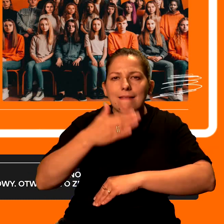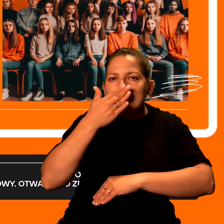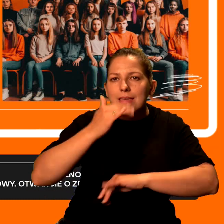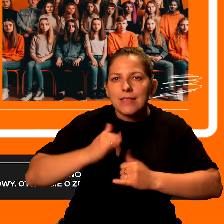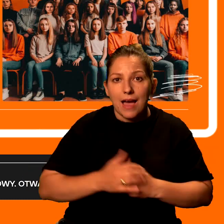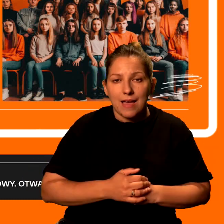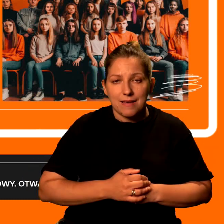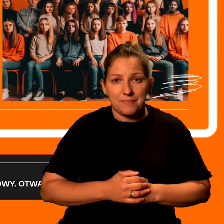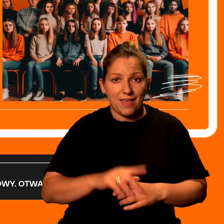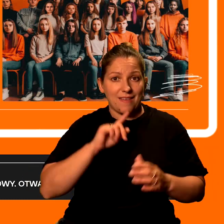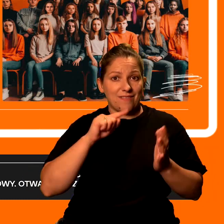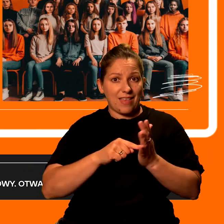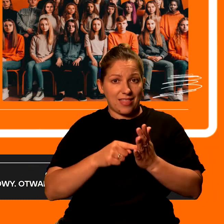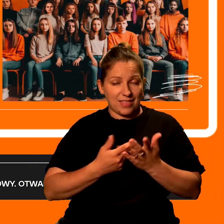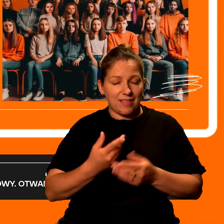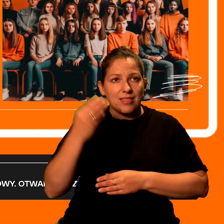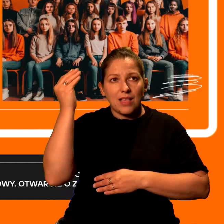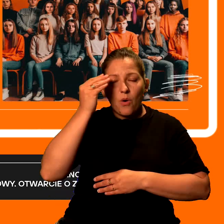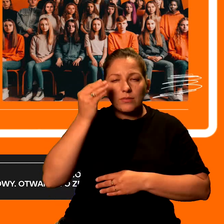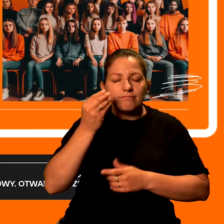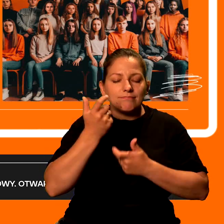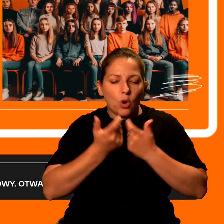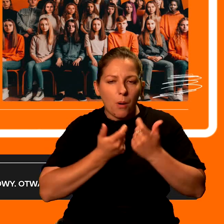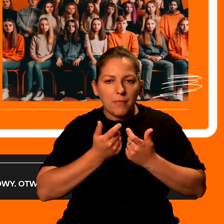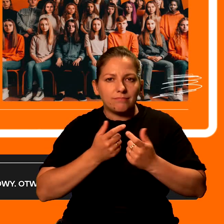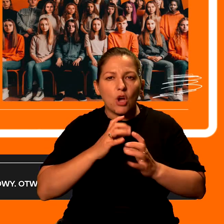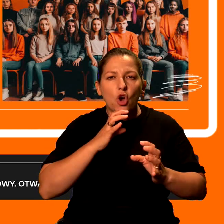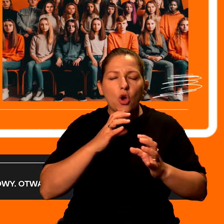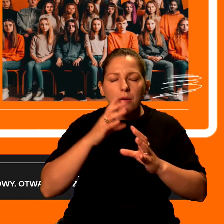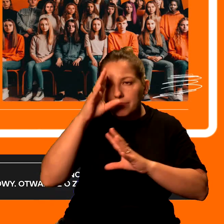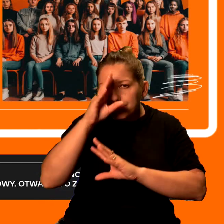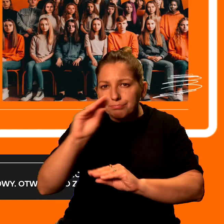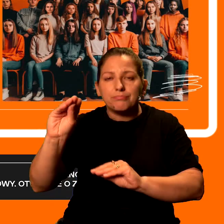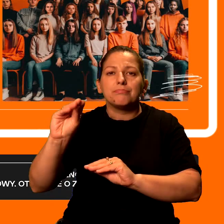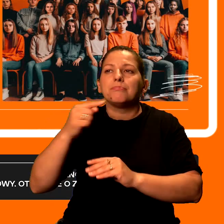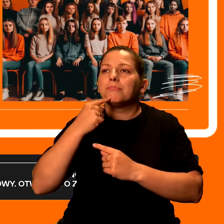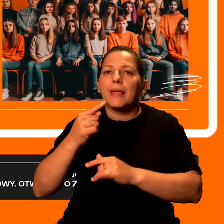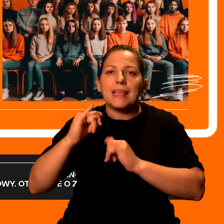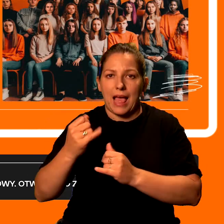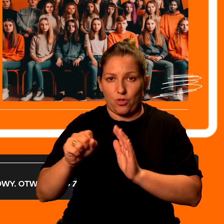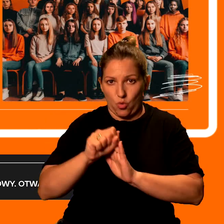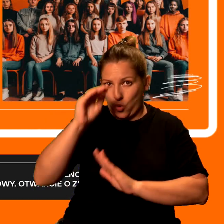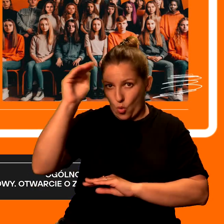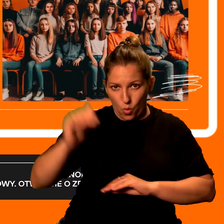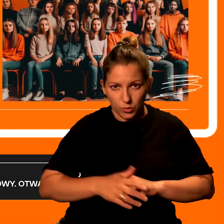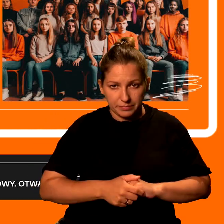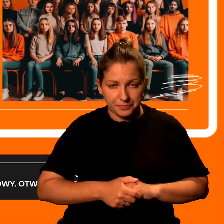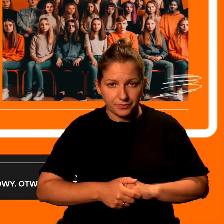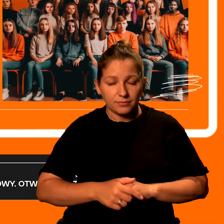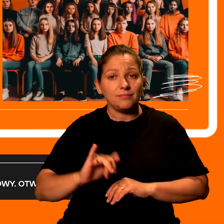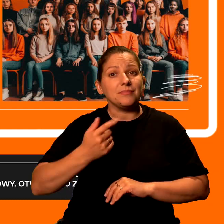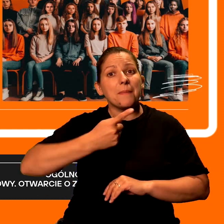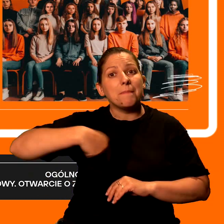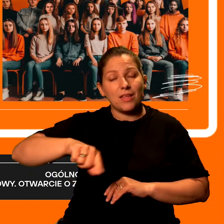I wtedy nauczyć się konstruowania takich komunikatów do nas, dorosłych. No ale żebyśmy my